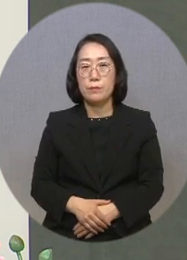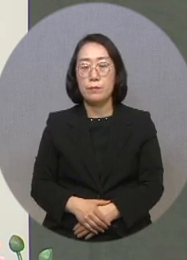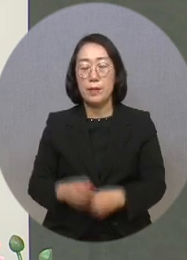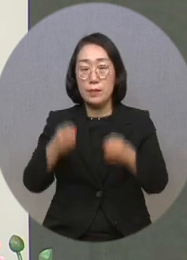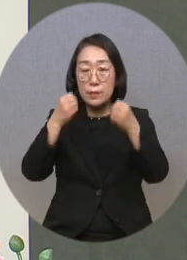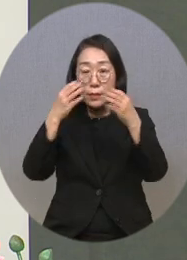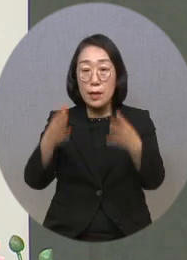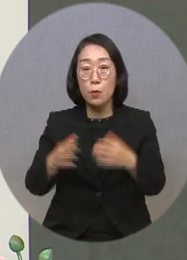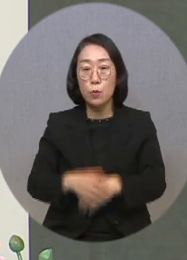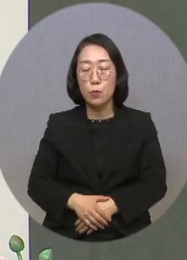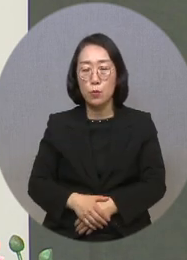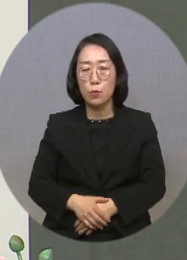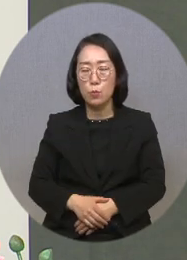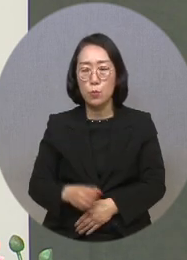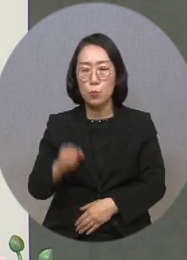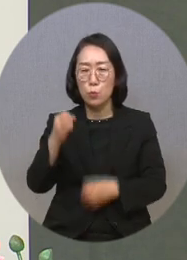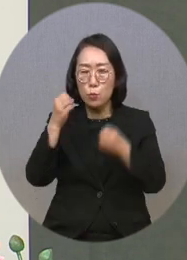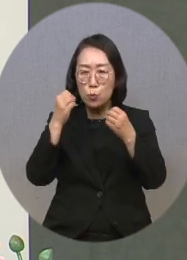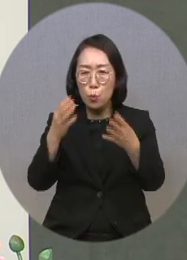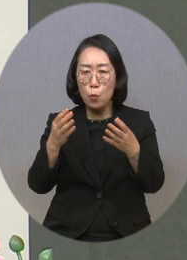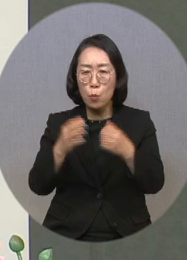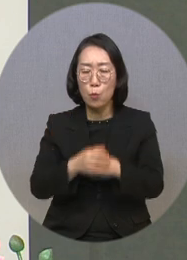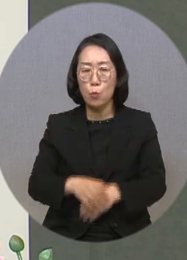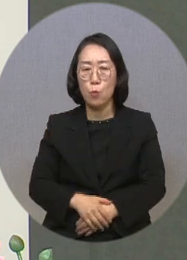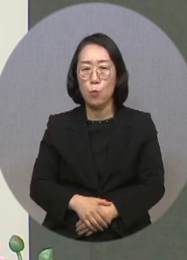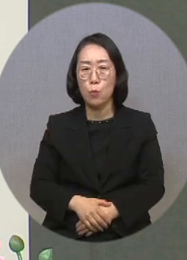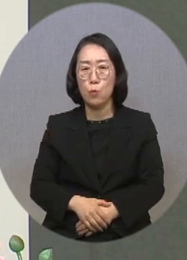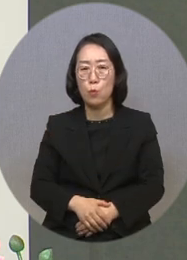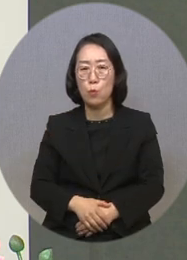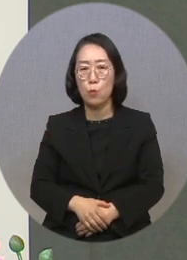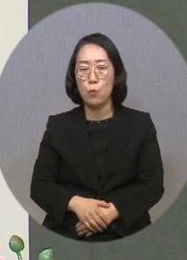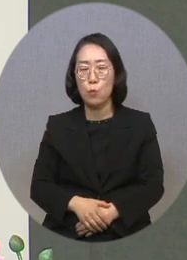새로운 변이 코로나 바이러스가 또